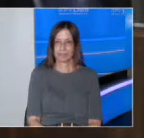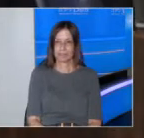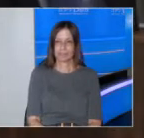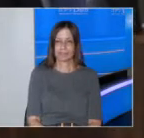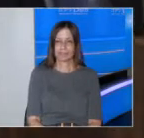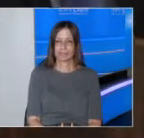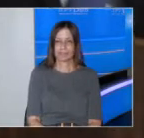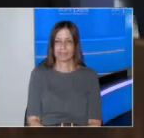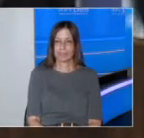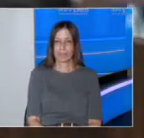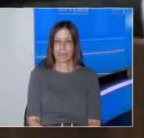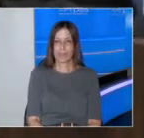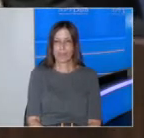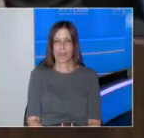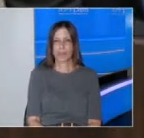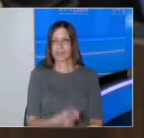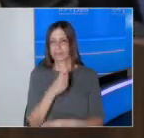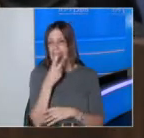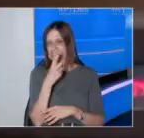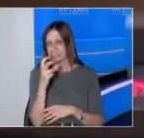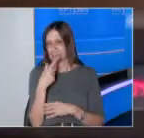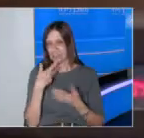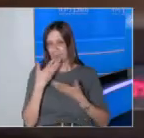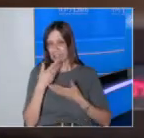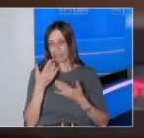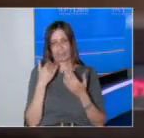עכשיו? תודה, תנו לי.